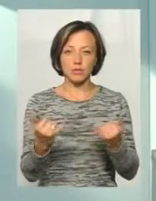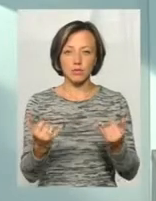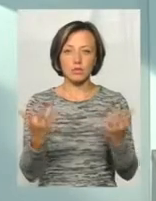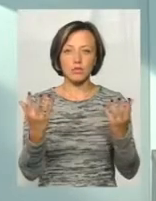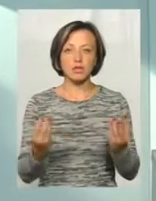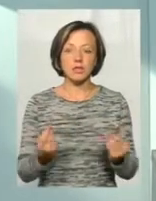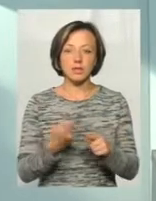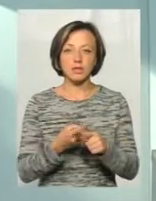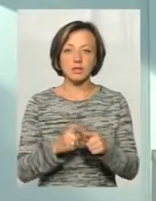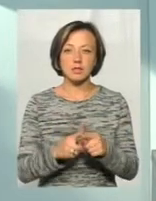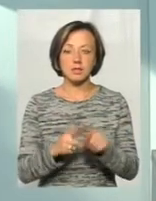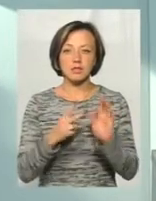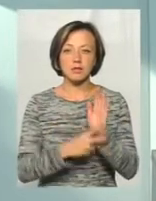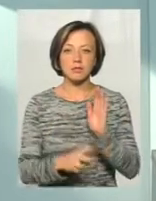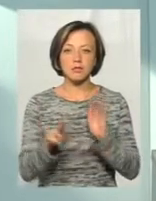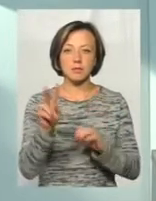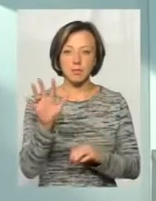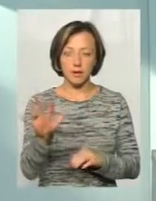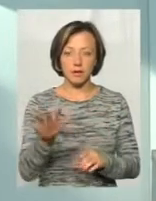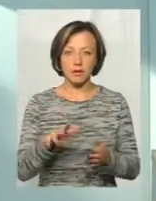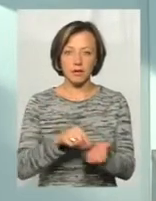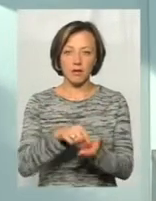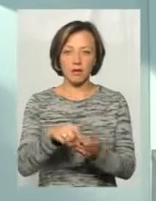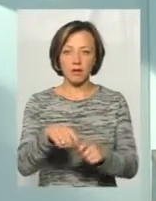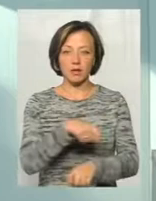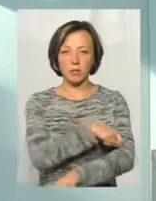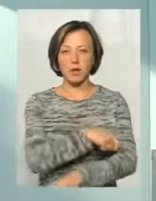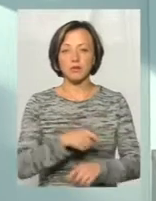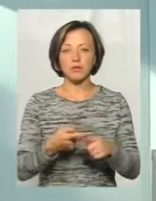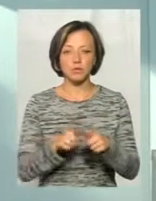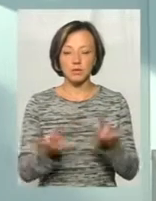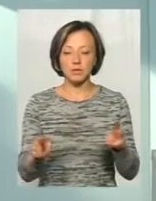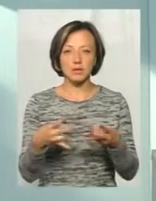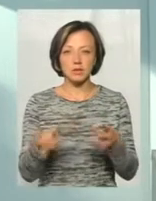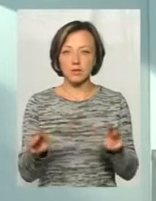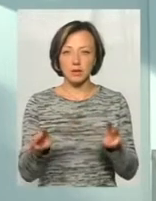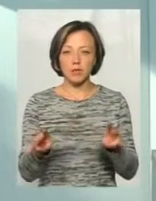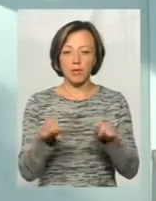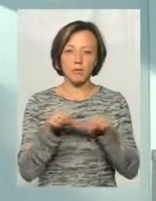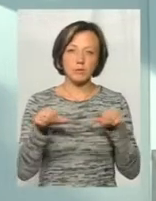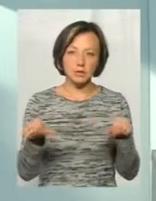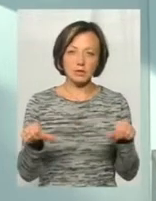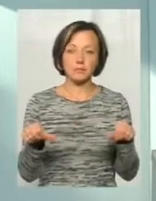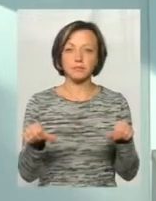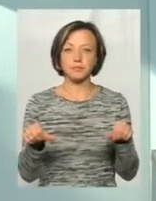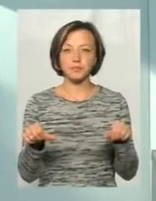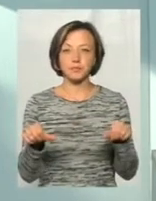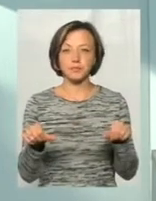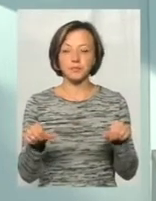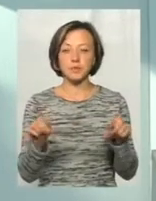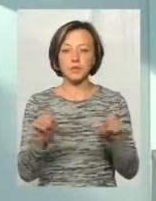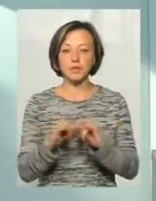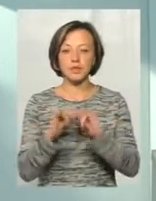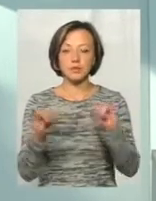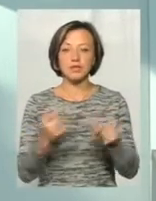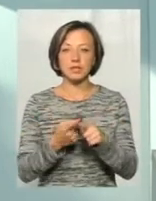день вона збільшена до 75 квадратних метрів. І тут вже не треба просити якісь комісії, звертатися на комісію для того, щоб збільшити